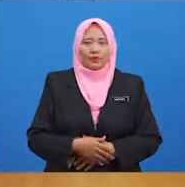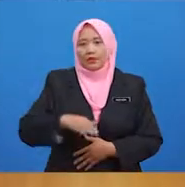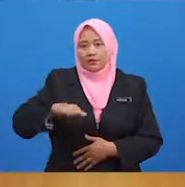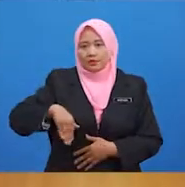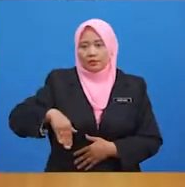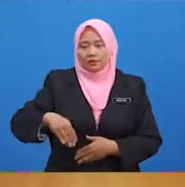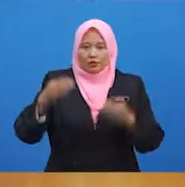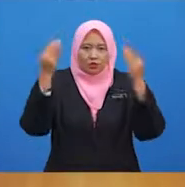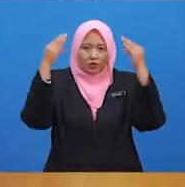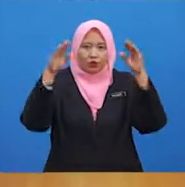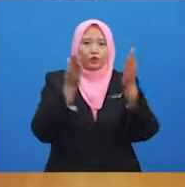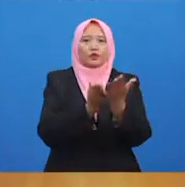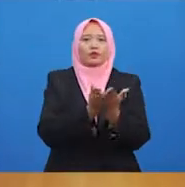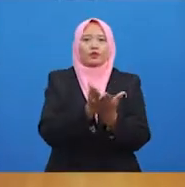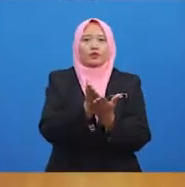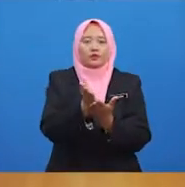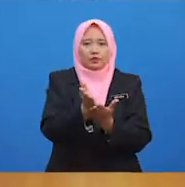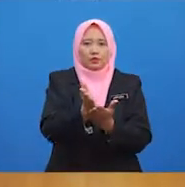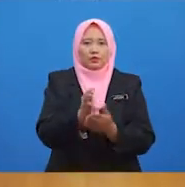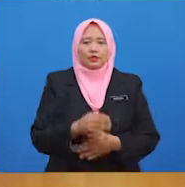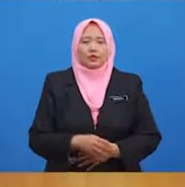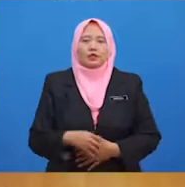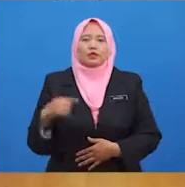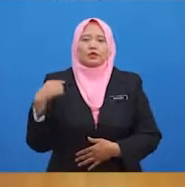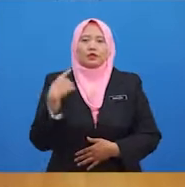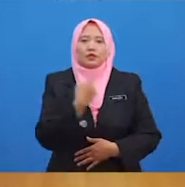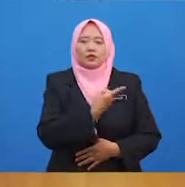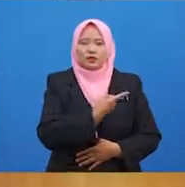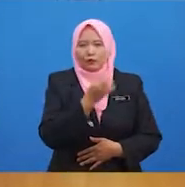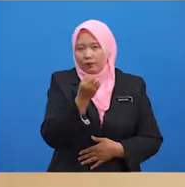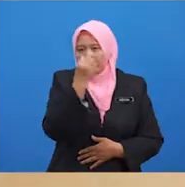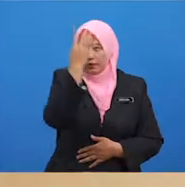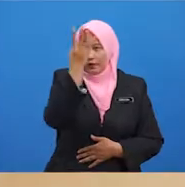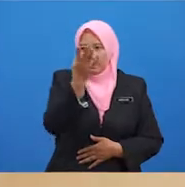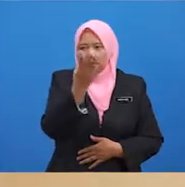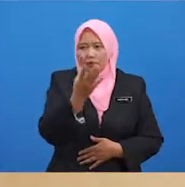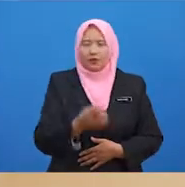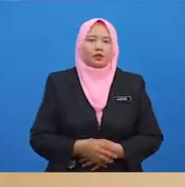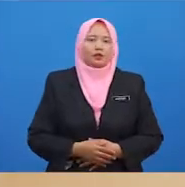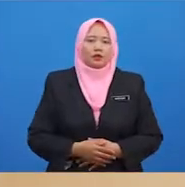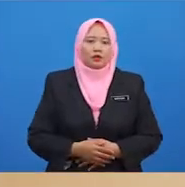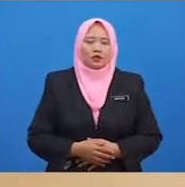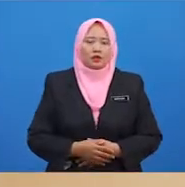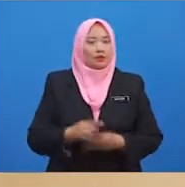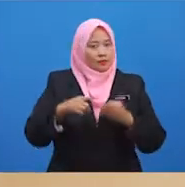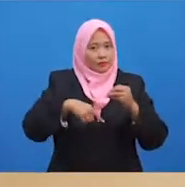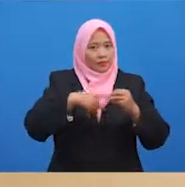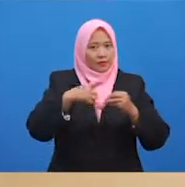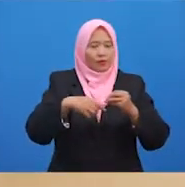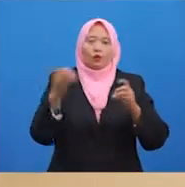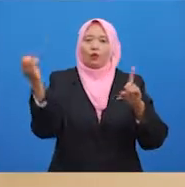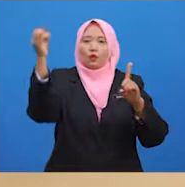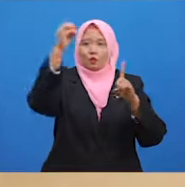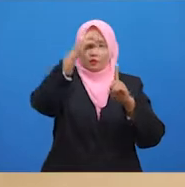Sebelum cikgu teruskan, eloklah kiranya kita maklum terlebih dahulu tentang objektif pelajaran yang